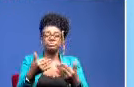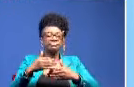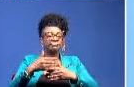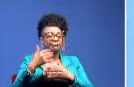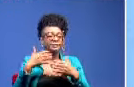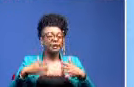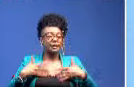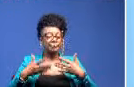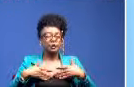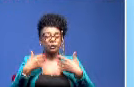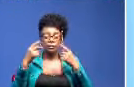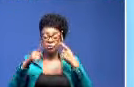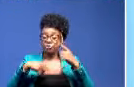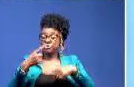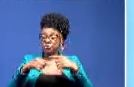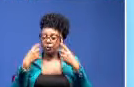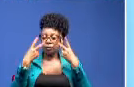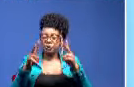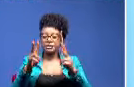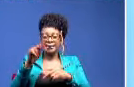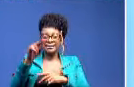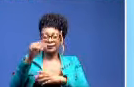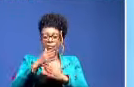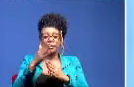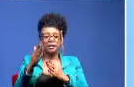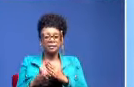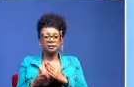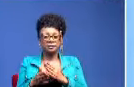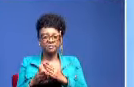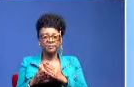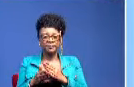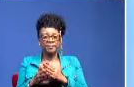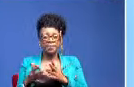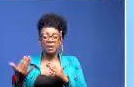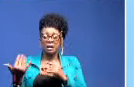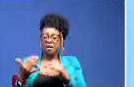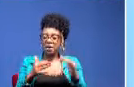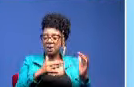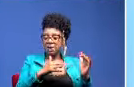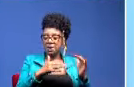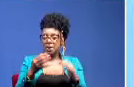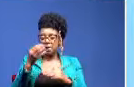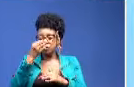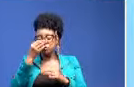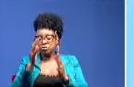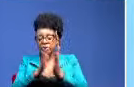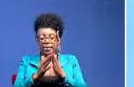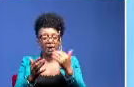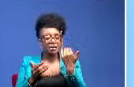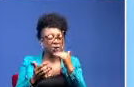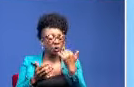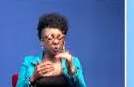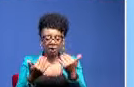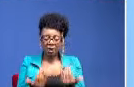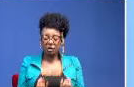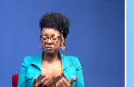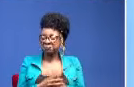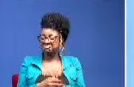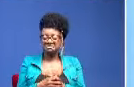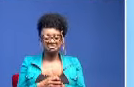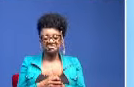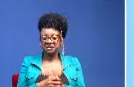Taarifa za NTV Wikendi. Vita vya Rais William Ruto na naibu wake Rigathi Gachagua sasa vimechukua mkondo